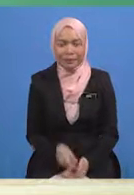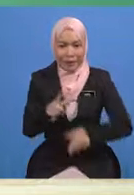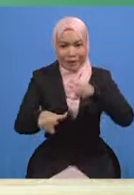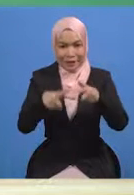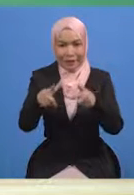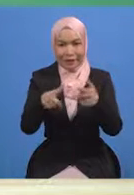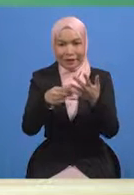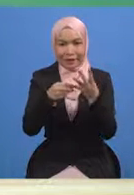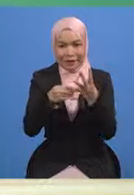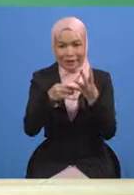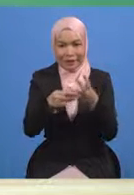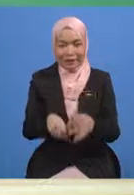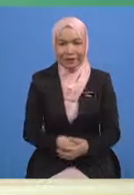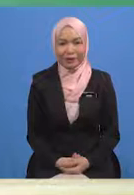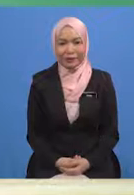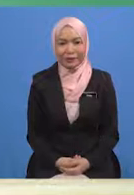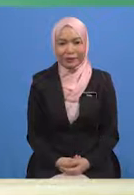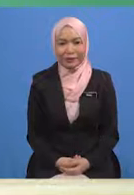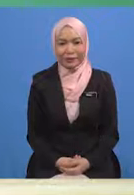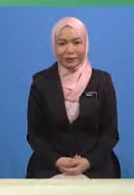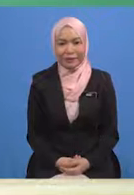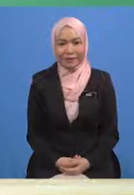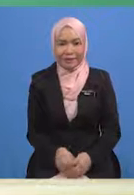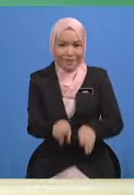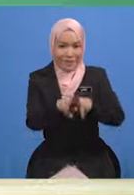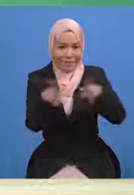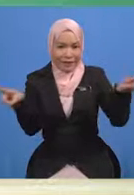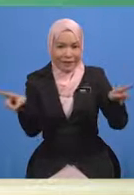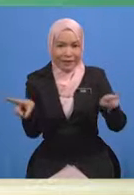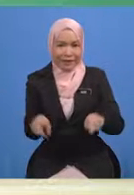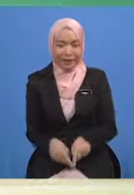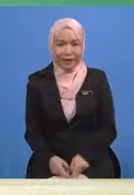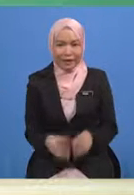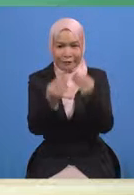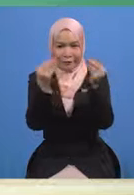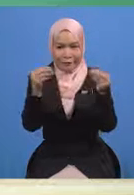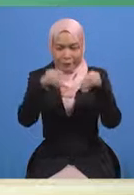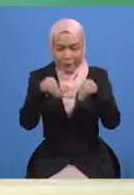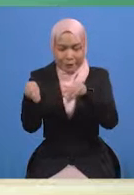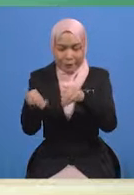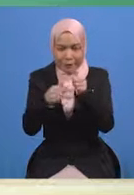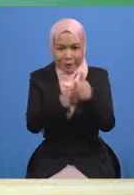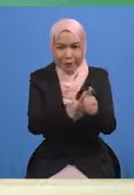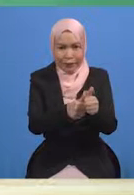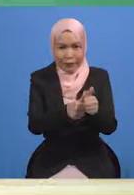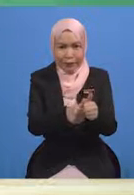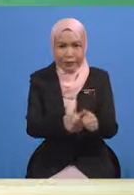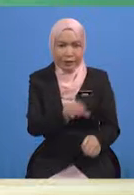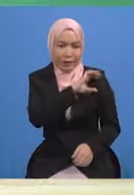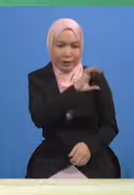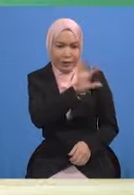Langkah yang keempat, asingkan tanah kebun mengikut